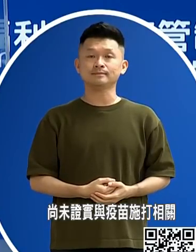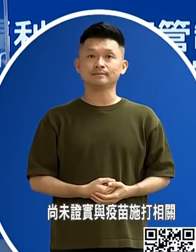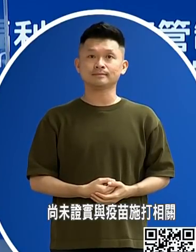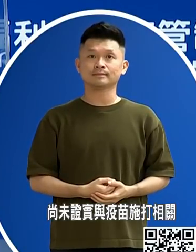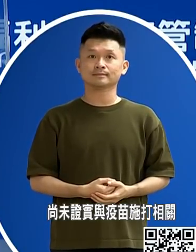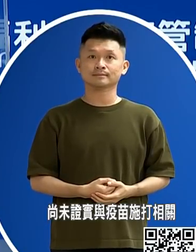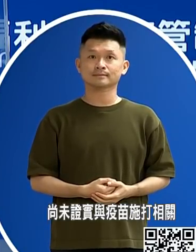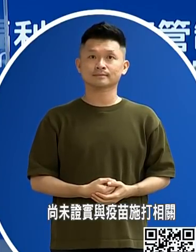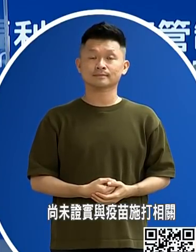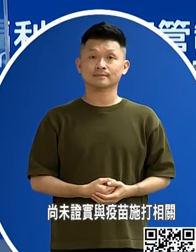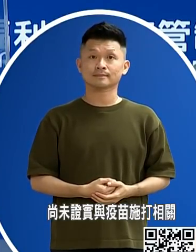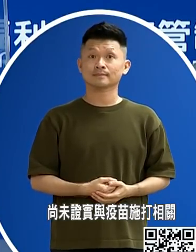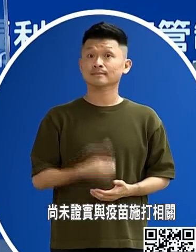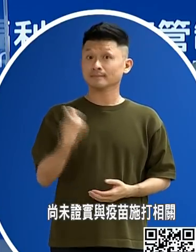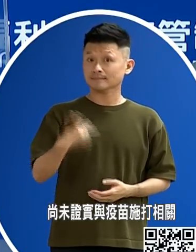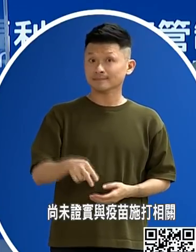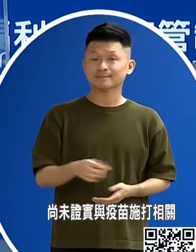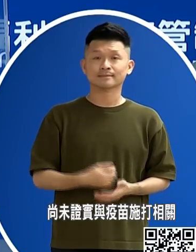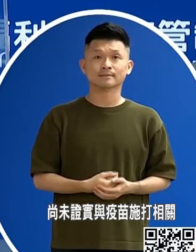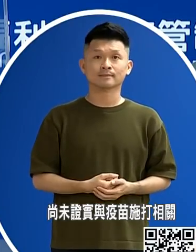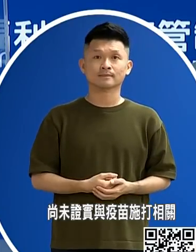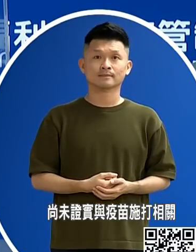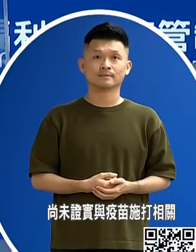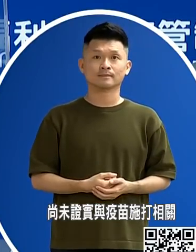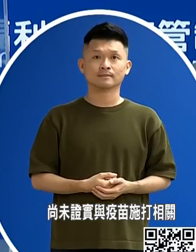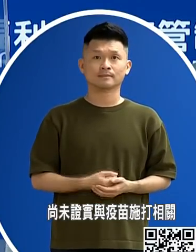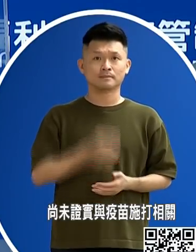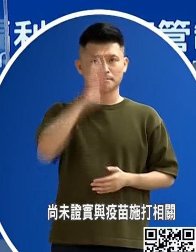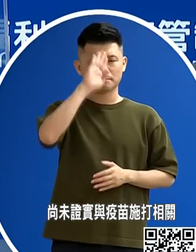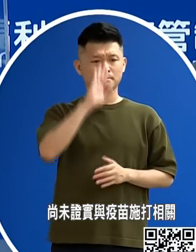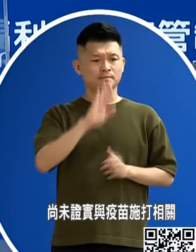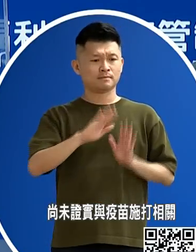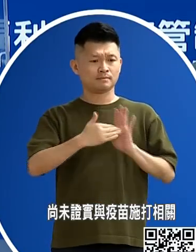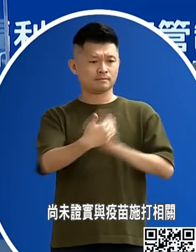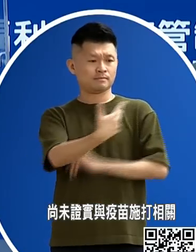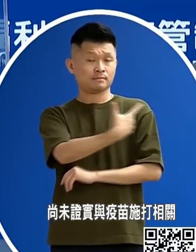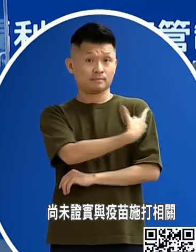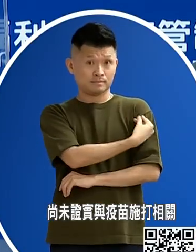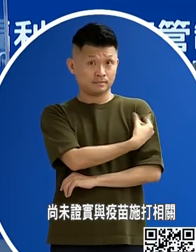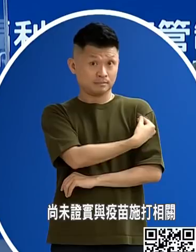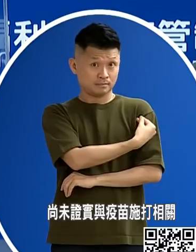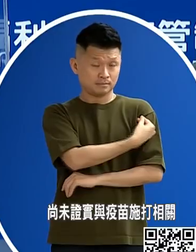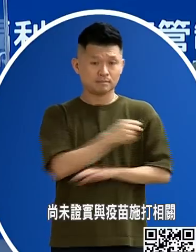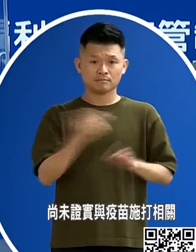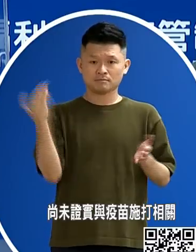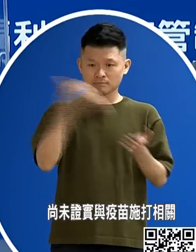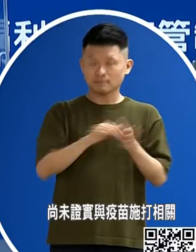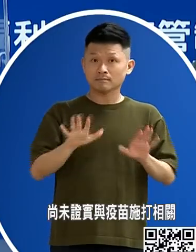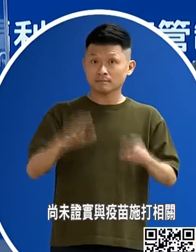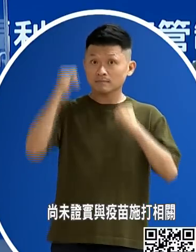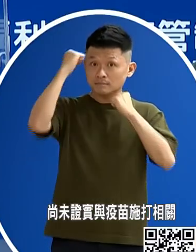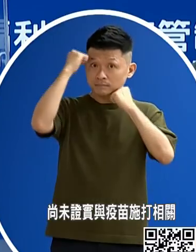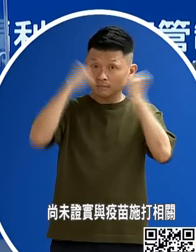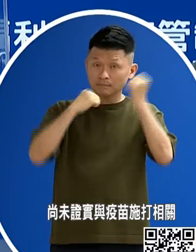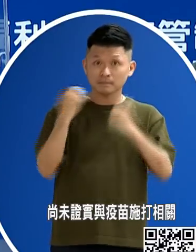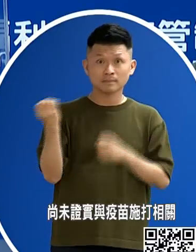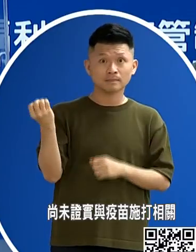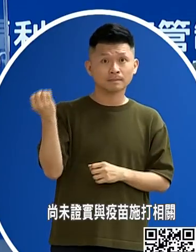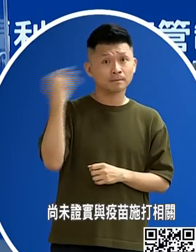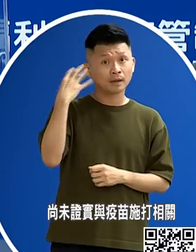好，那昨天有关于打疫苗到就是今天早上有传